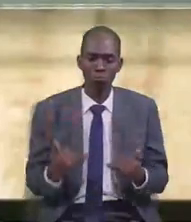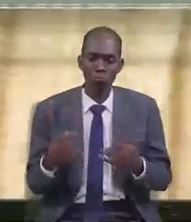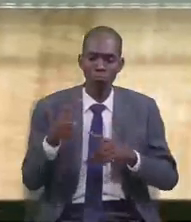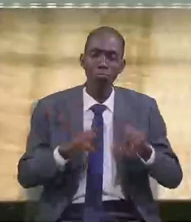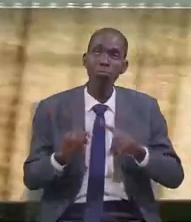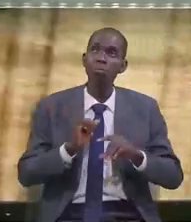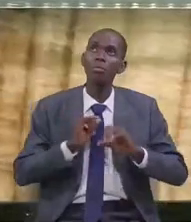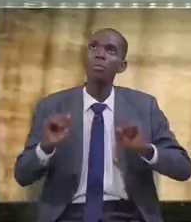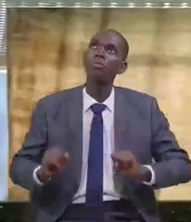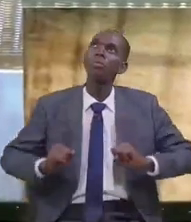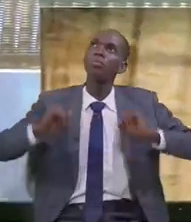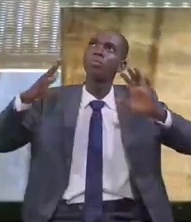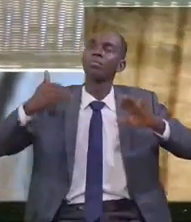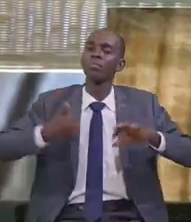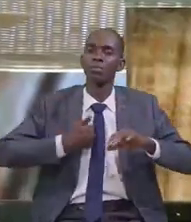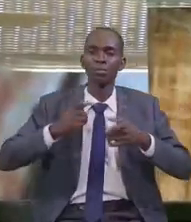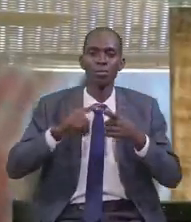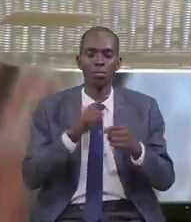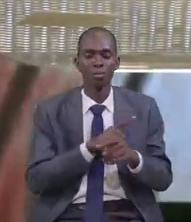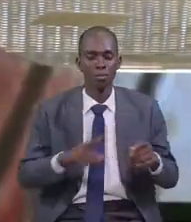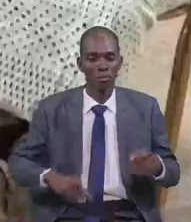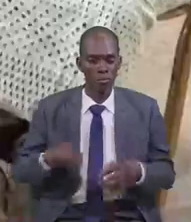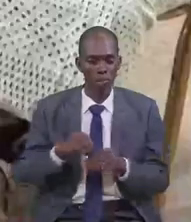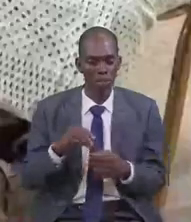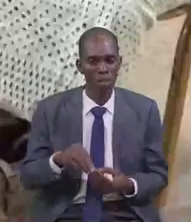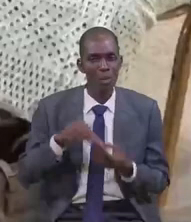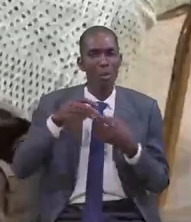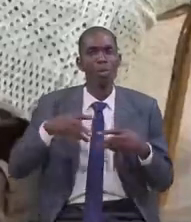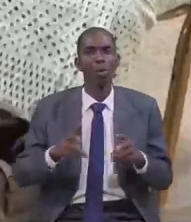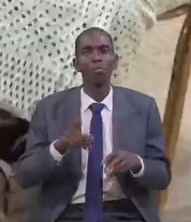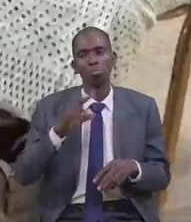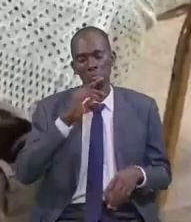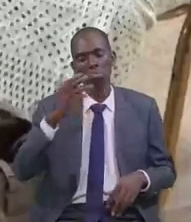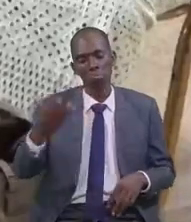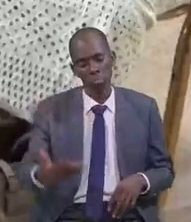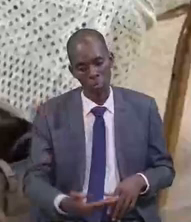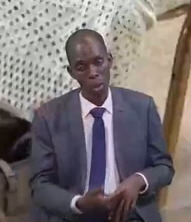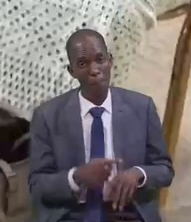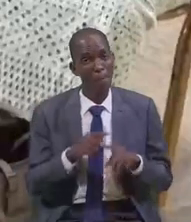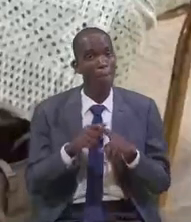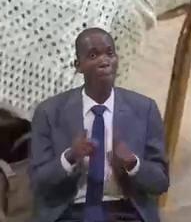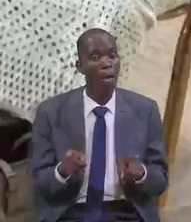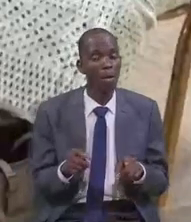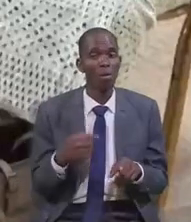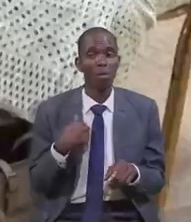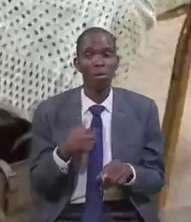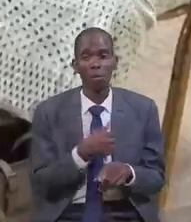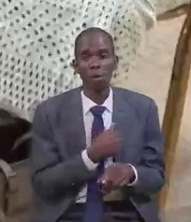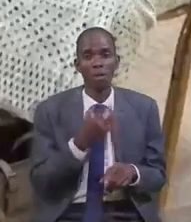au Seigneur de façon spéciale. Bienvenue, bienvenue. Mais il faut comprendre que le